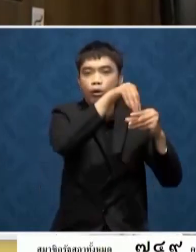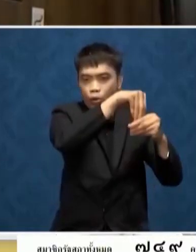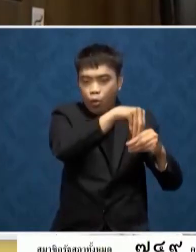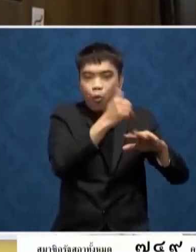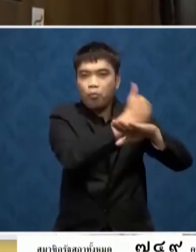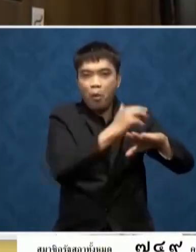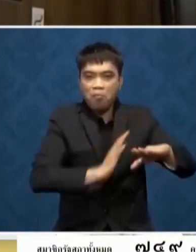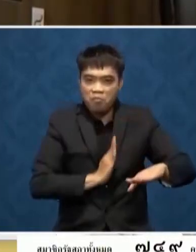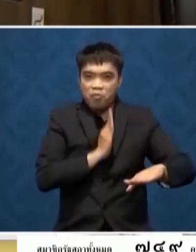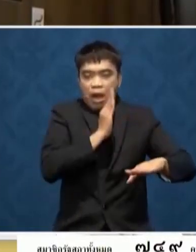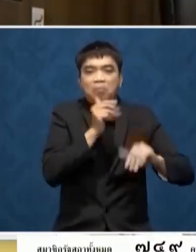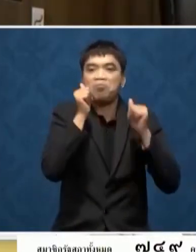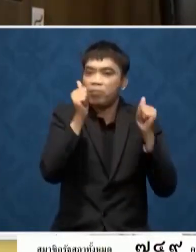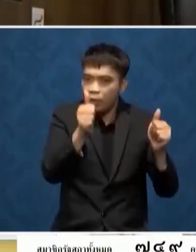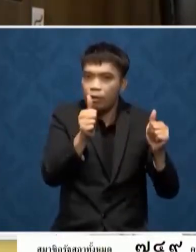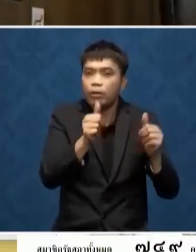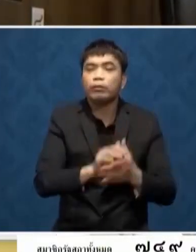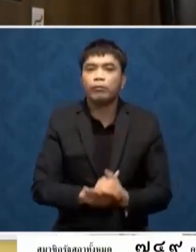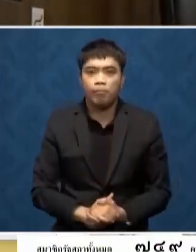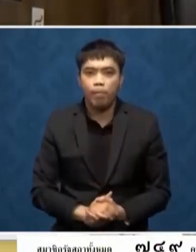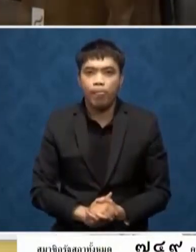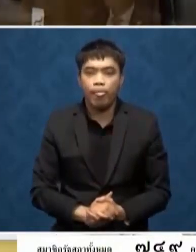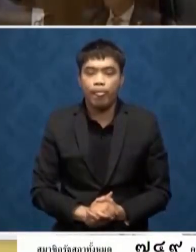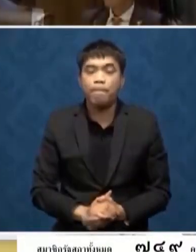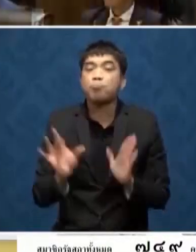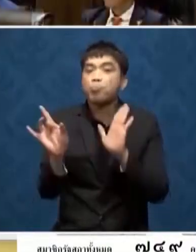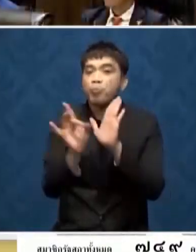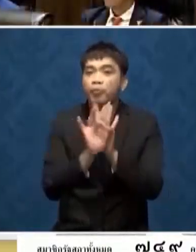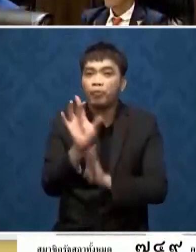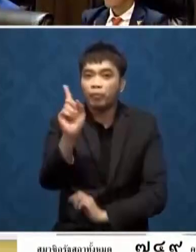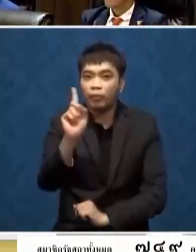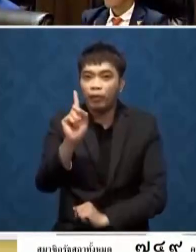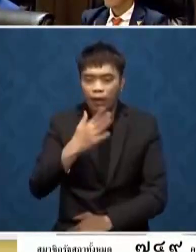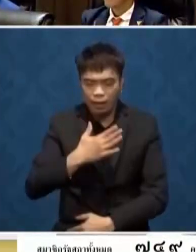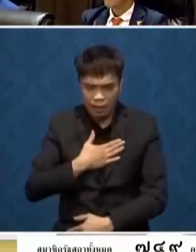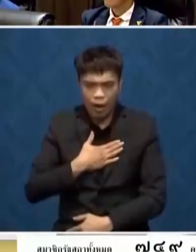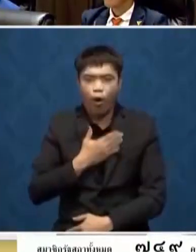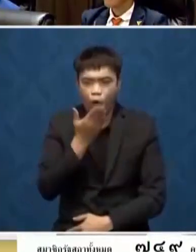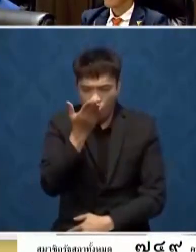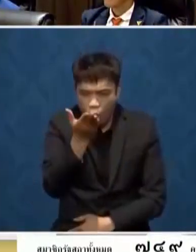ในสังคมไทยสุดท้ายนี้ครับท่านประธานผมอยากจะขอ